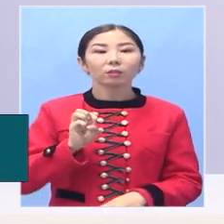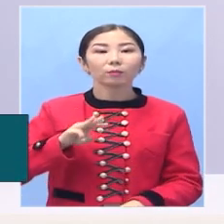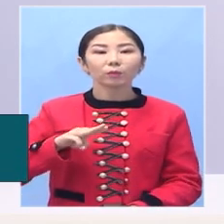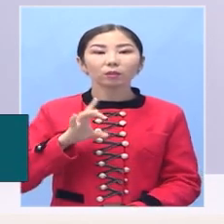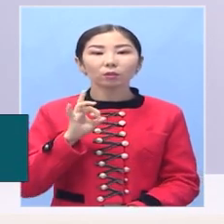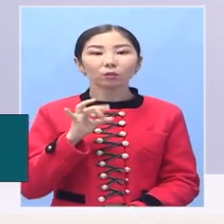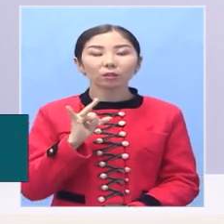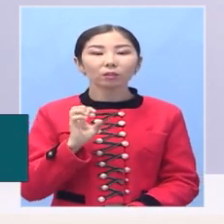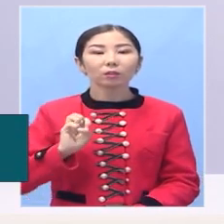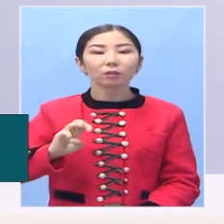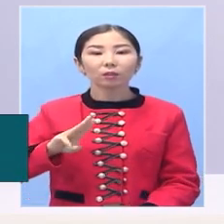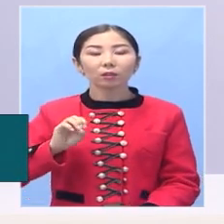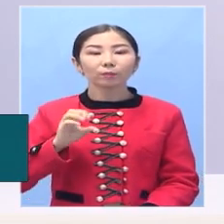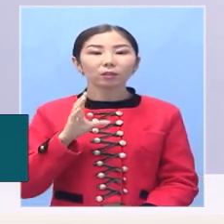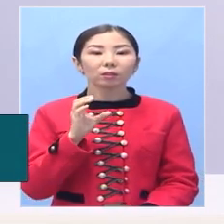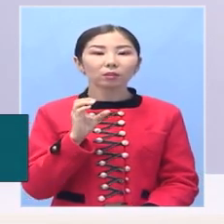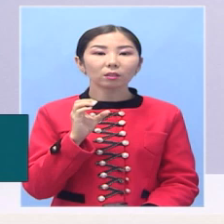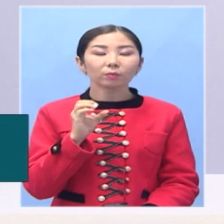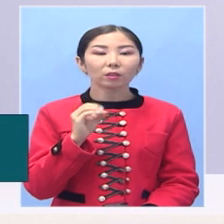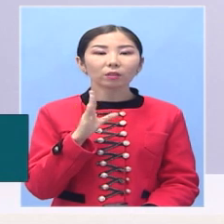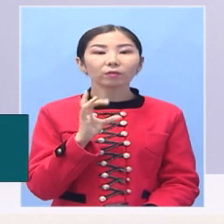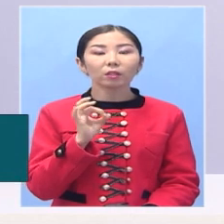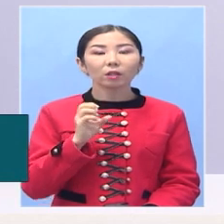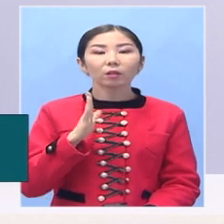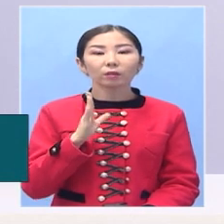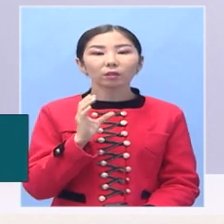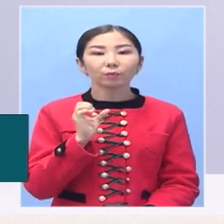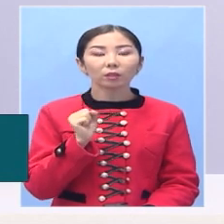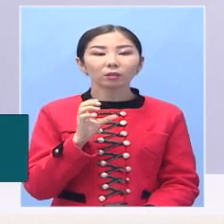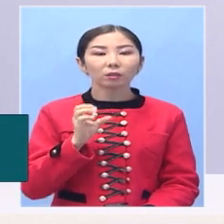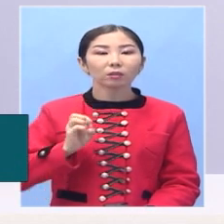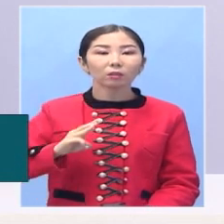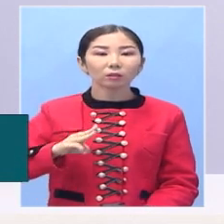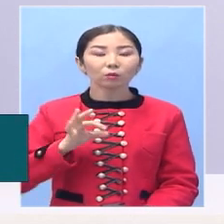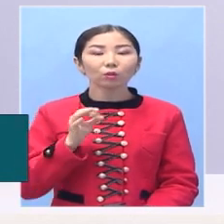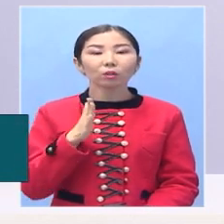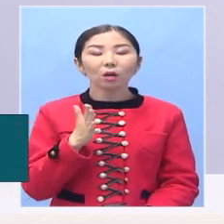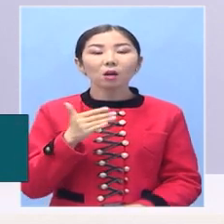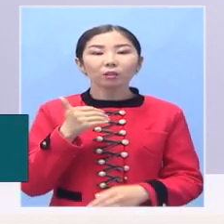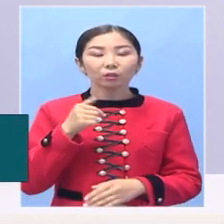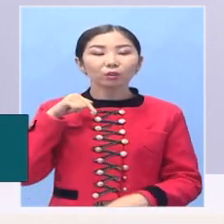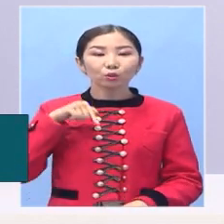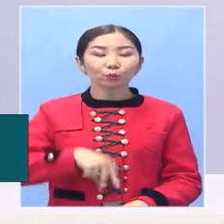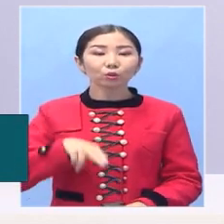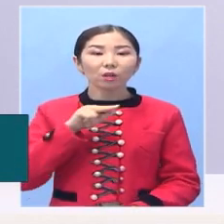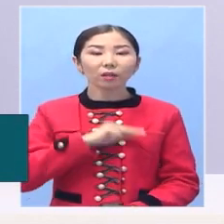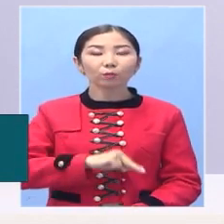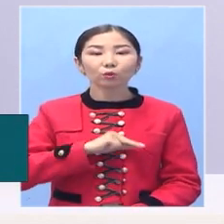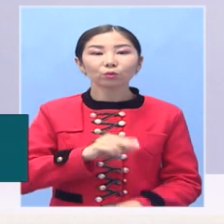строитель шағын аудан, сосын Северо-Восток шағын аудандарын, олардың ішіндегі жұмыстарымыз бар. Қазіргі таңда олардың